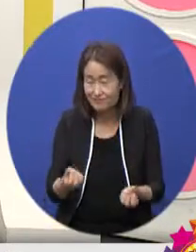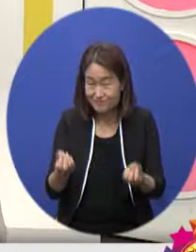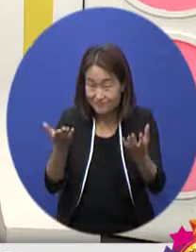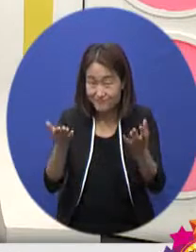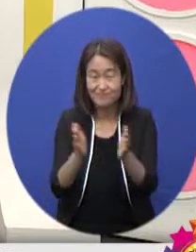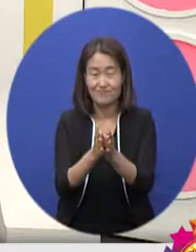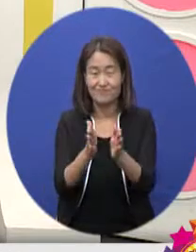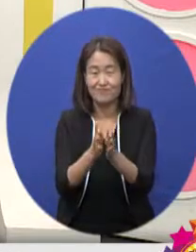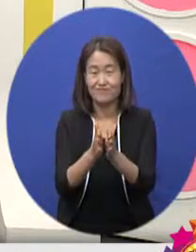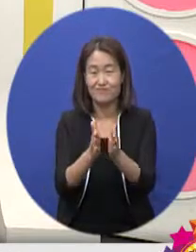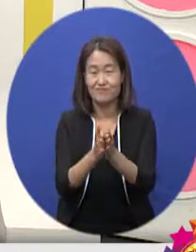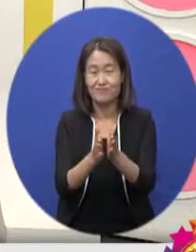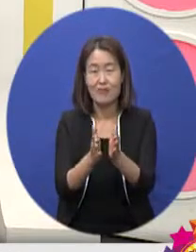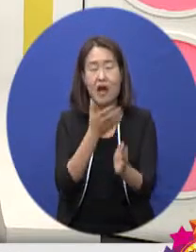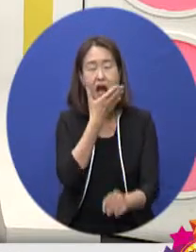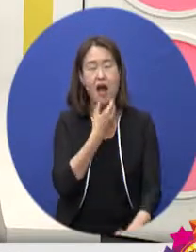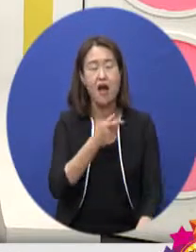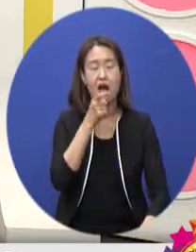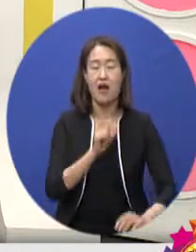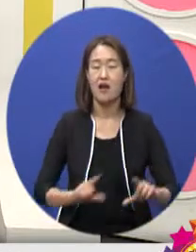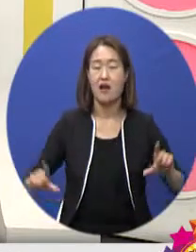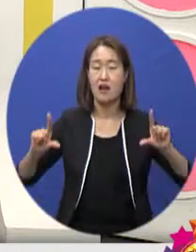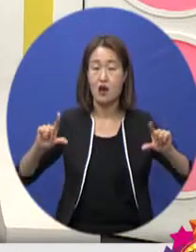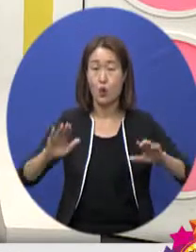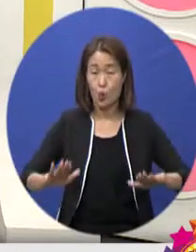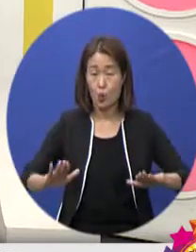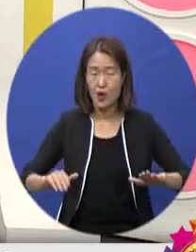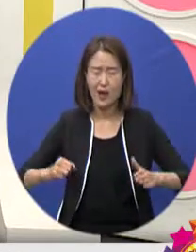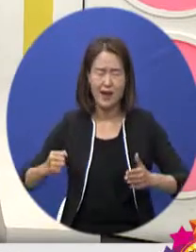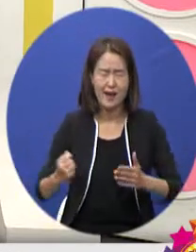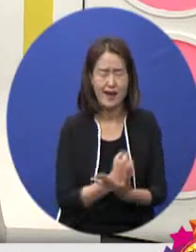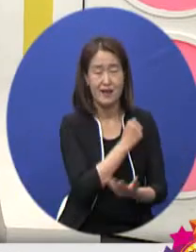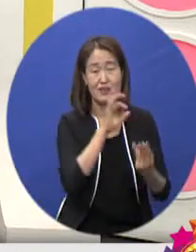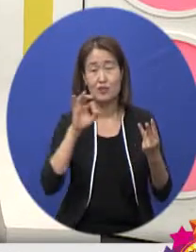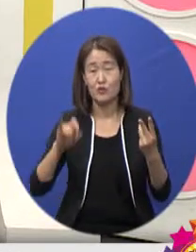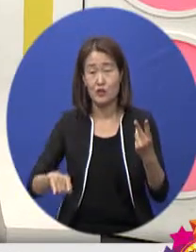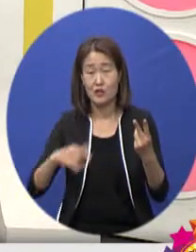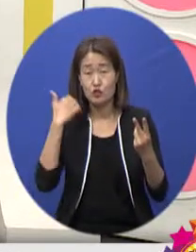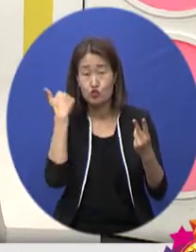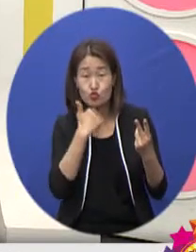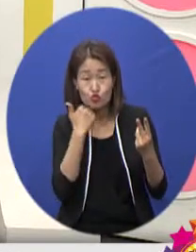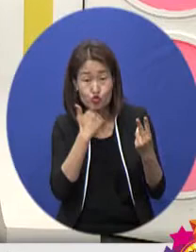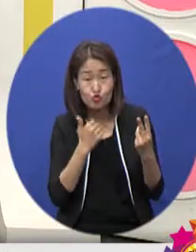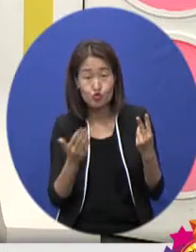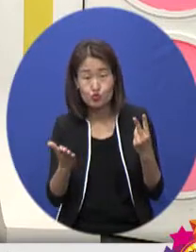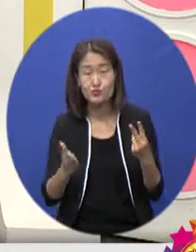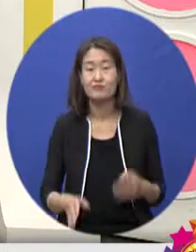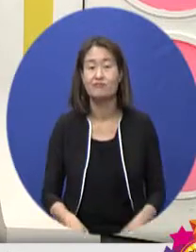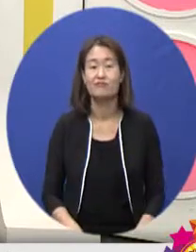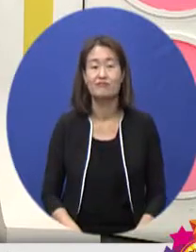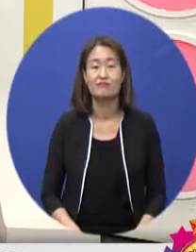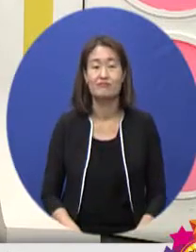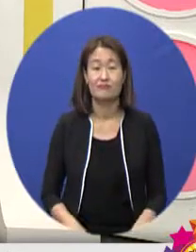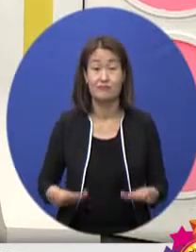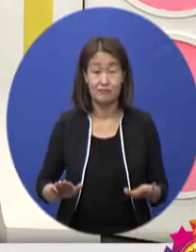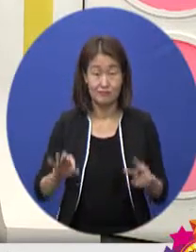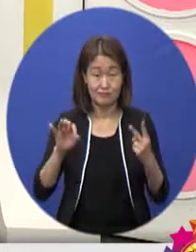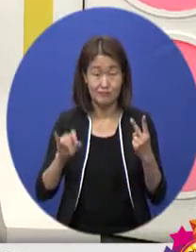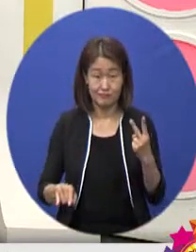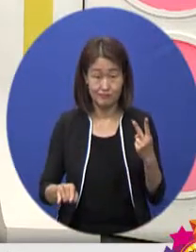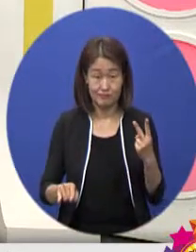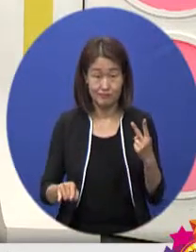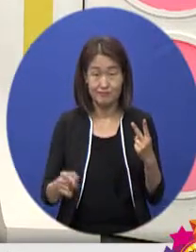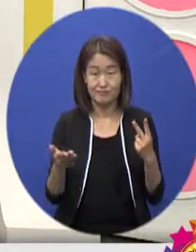축하드립니다. 행복한 수요일. 오늘의 아차상은 과연 어느 분이 가져가실까요? 네. 오늘의